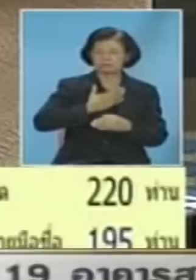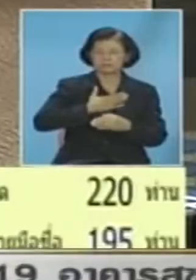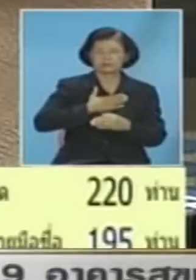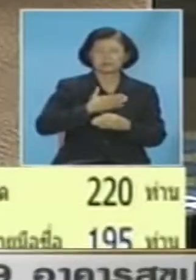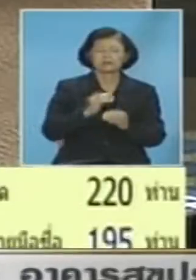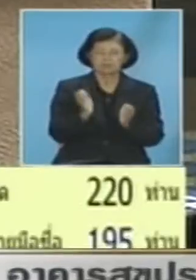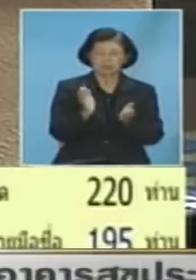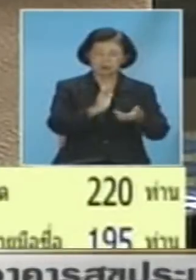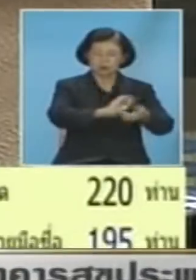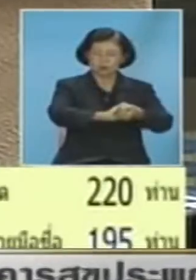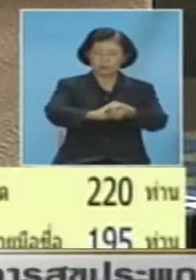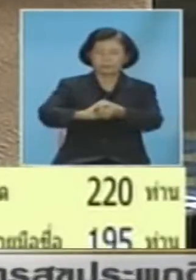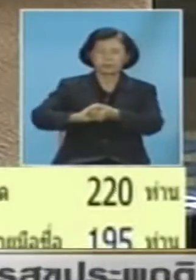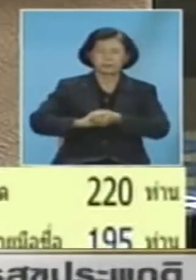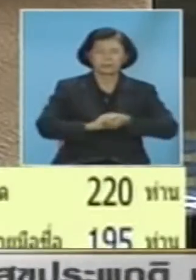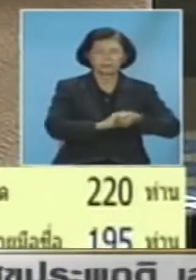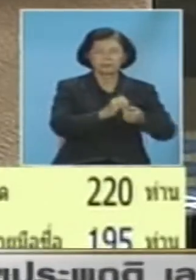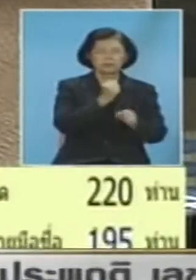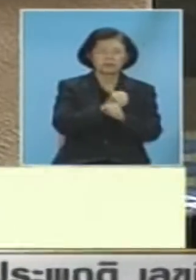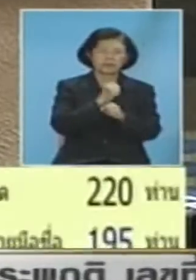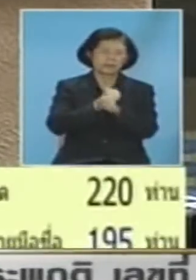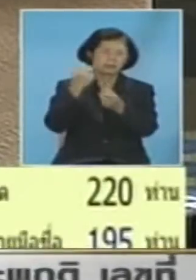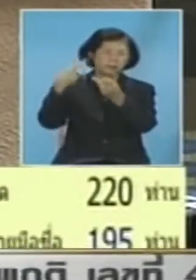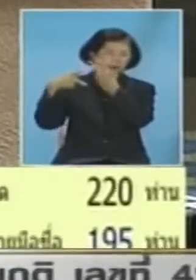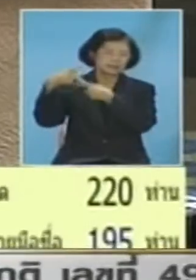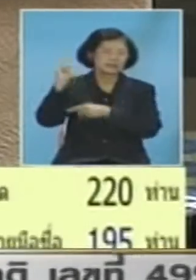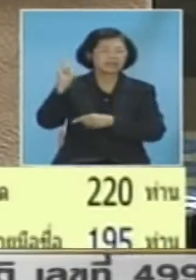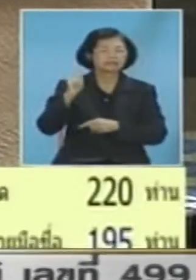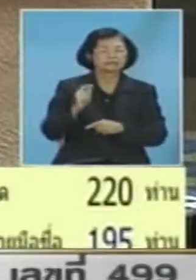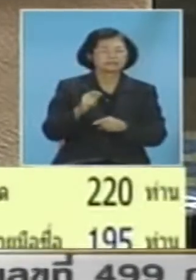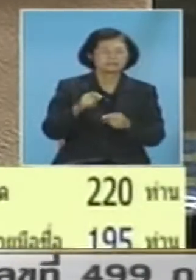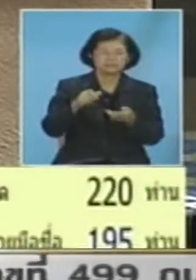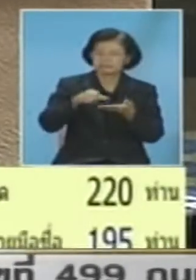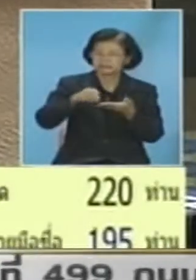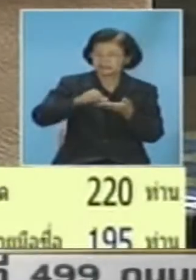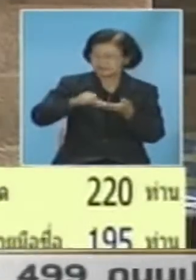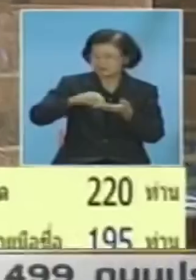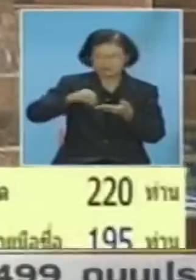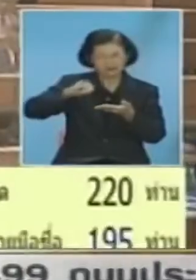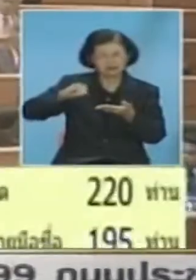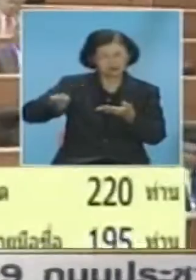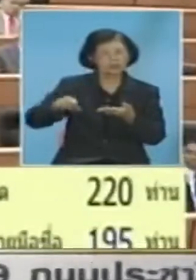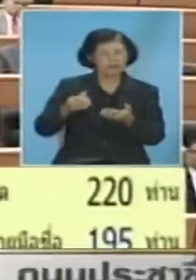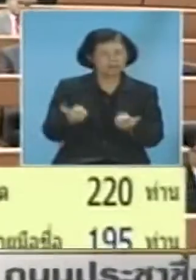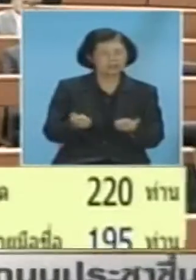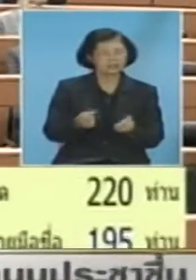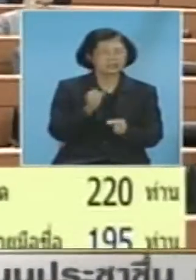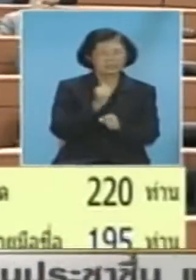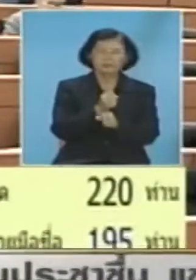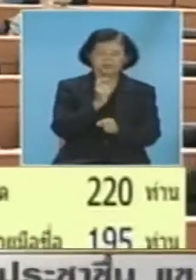จะร่วมกันทำประวัติศาสตร์ในการถอดถอนครั้งนี้ให้ปรากฏผลเป็นจริ